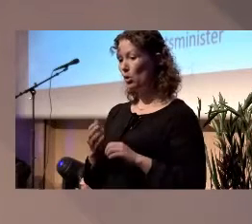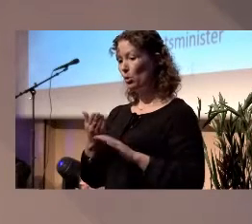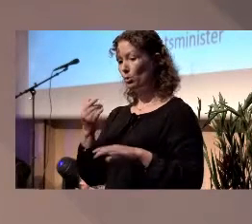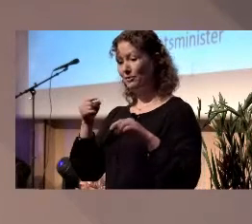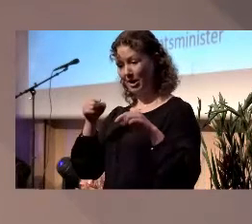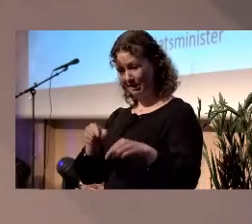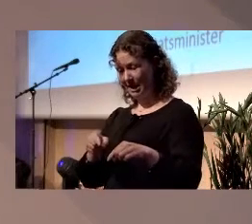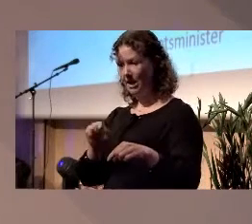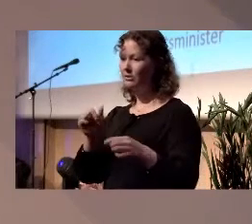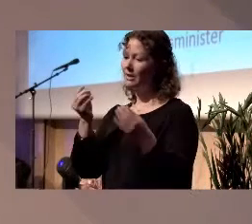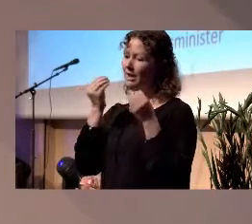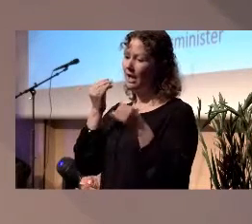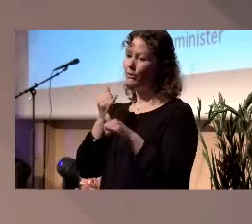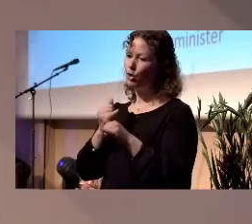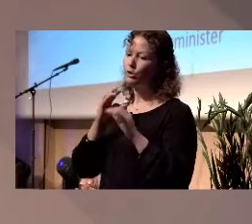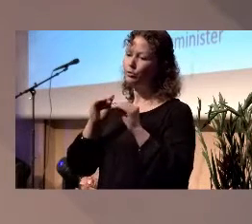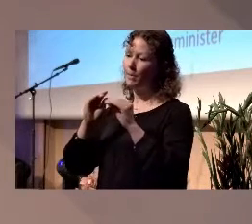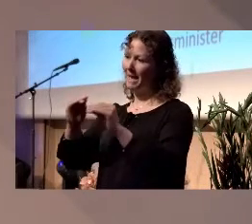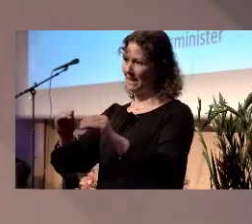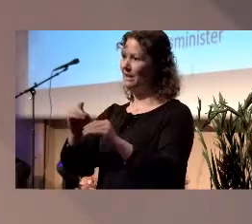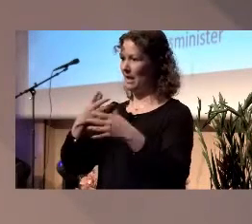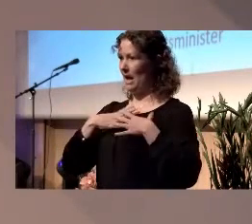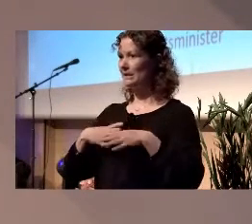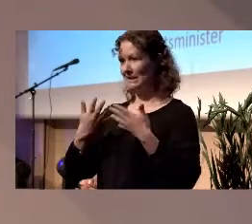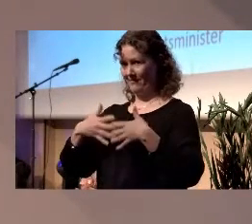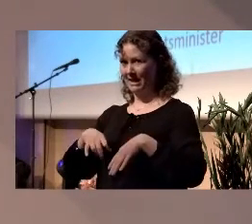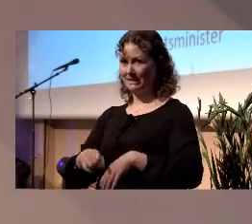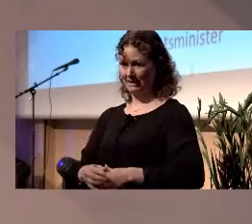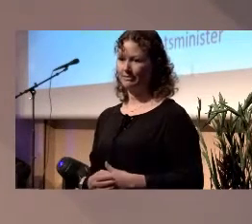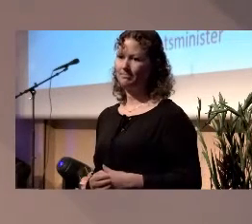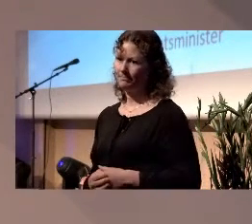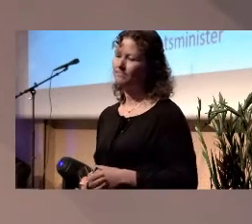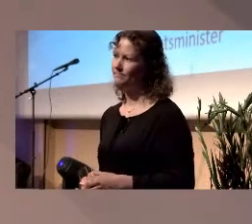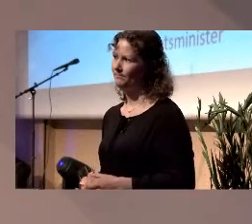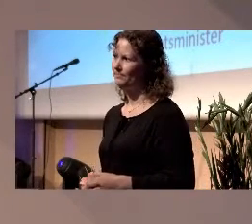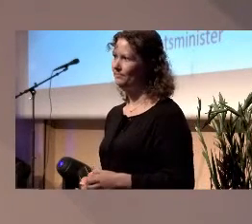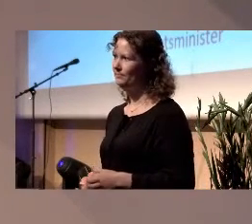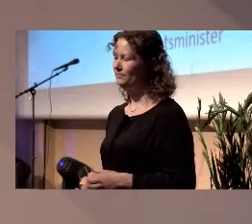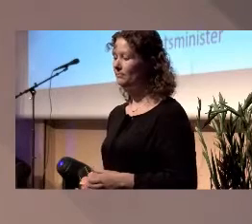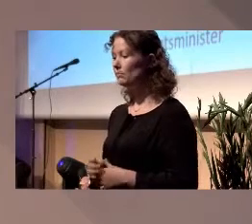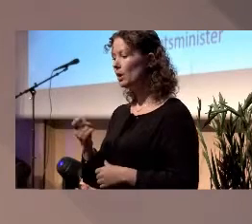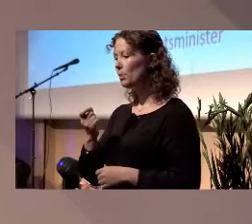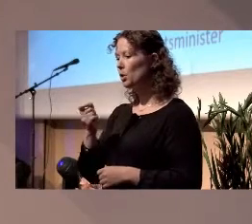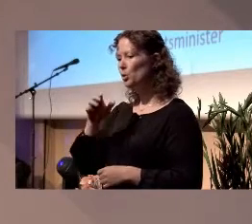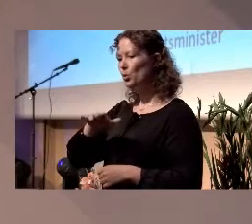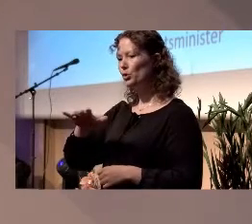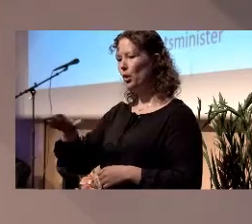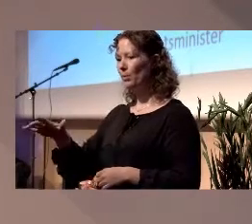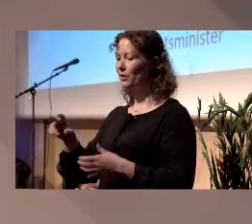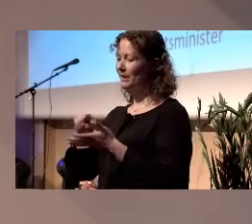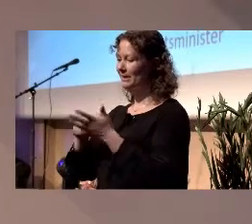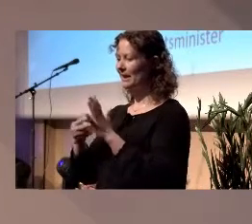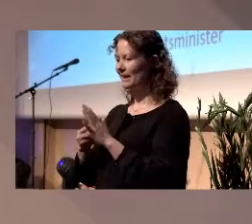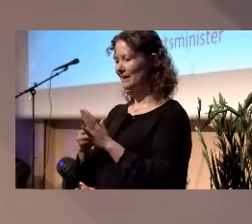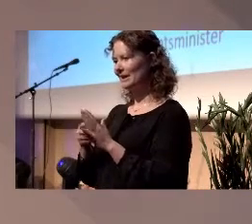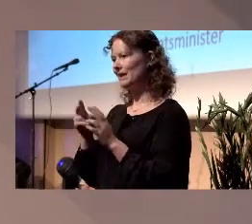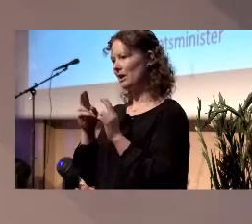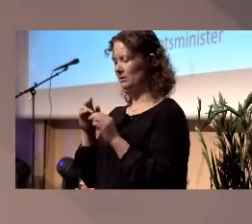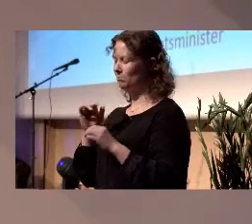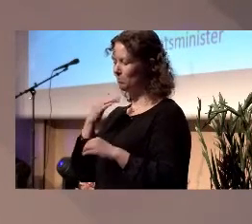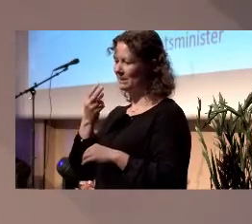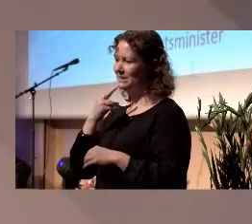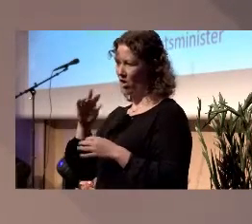vi lærer hvordan vi forbedrer et helsevesen. På noen områder så kommer teknologi også til å være svaret